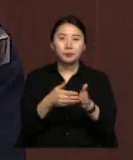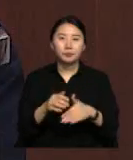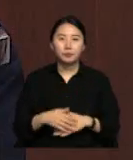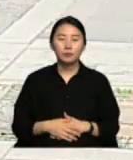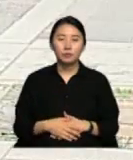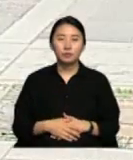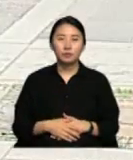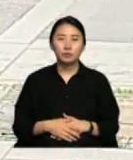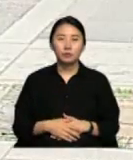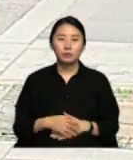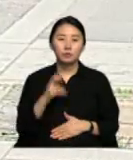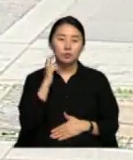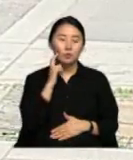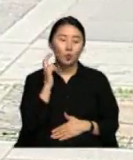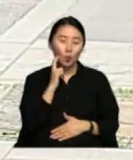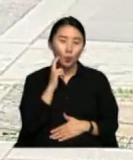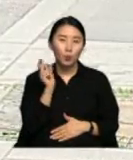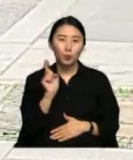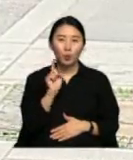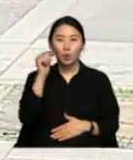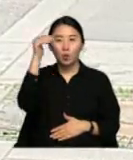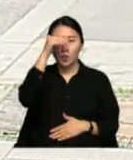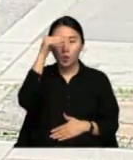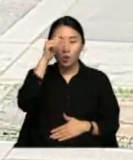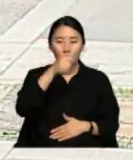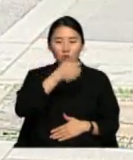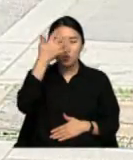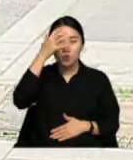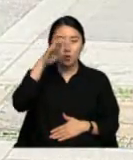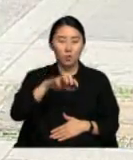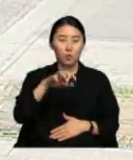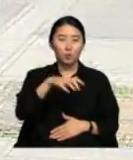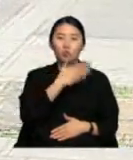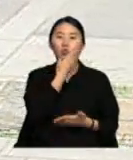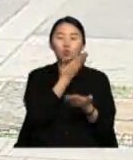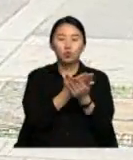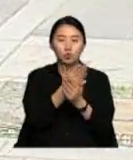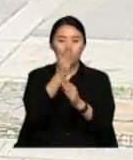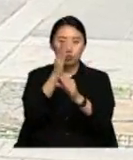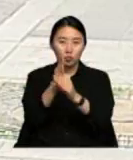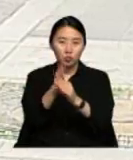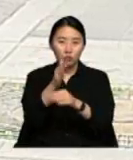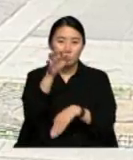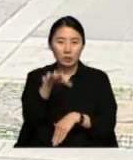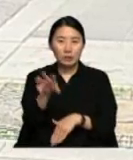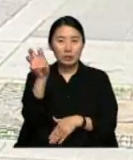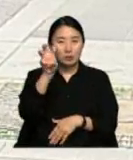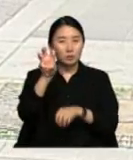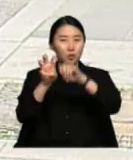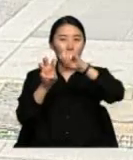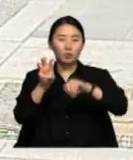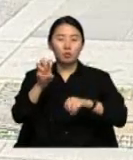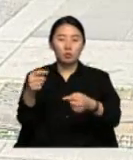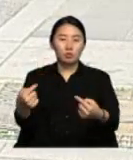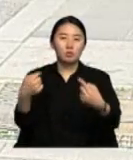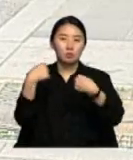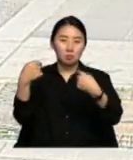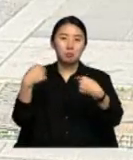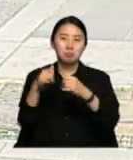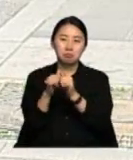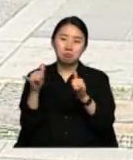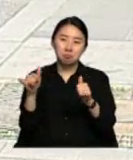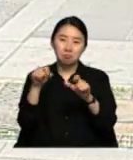했습니다. 송파가 관광지로서의 명소로서 이 위치를 갖고 있고 서울 방문객의 한 30% 차지하고 있습니다. 그런